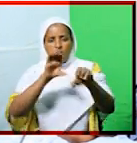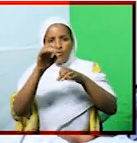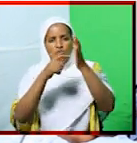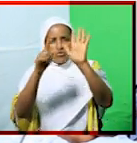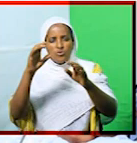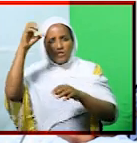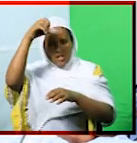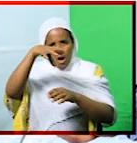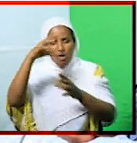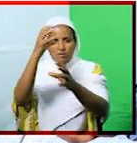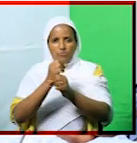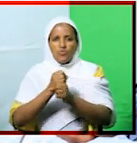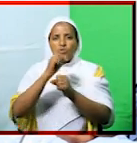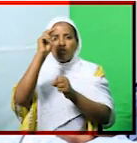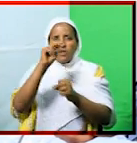ይኸው